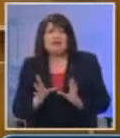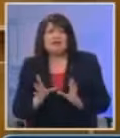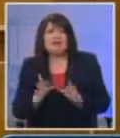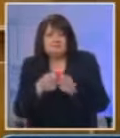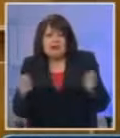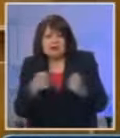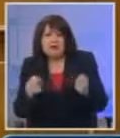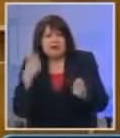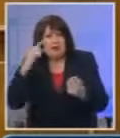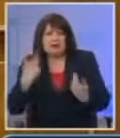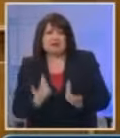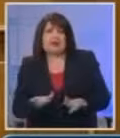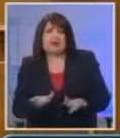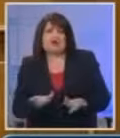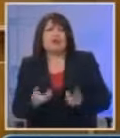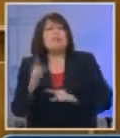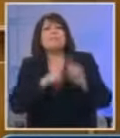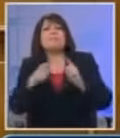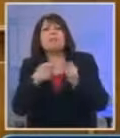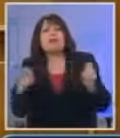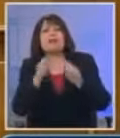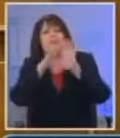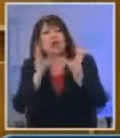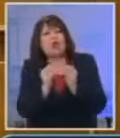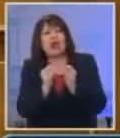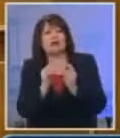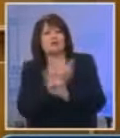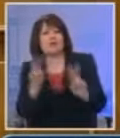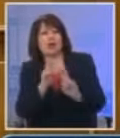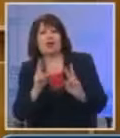μέτρα. Ποια είναι τα μέτρα που τα φέρνετε όλα στο φως?